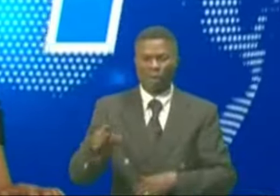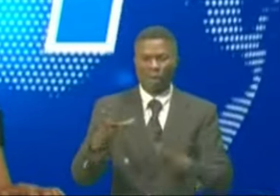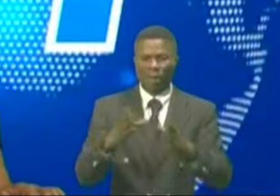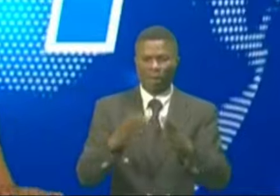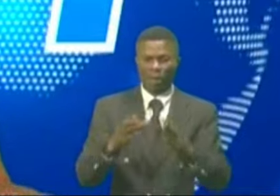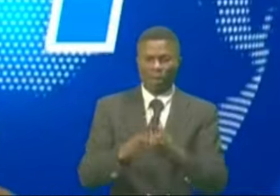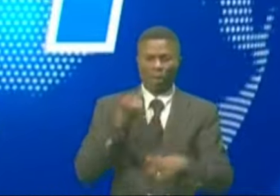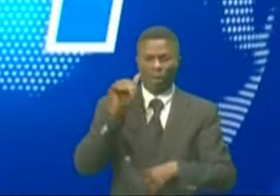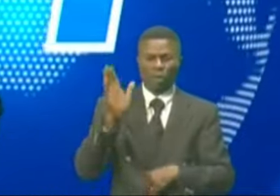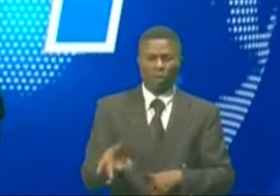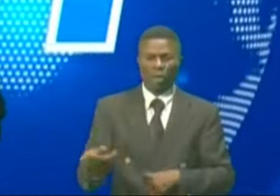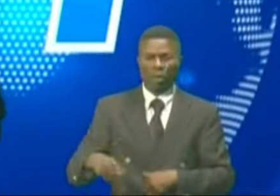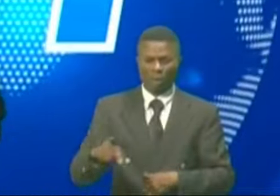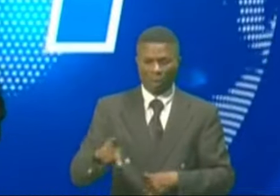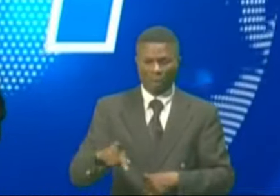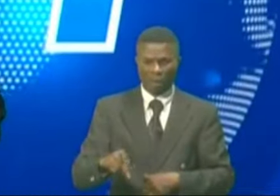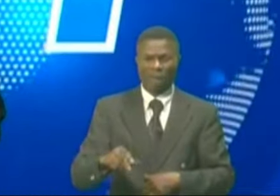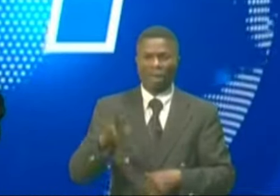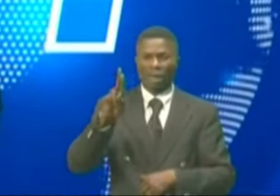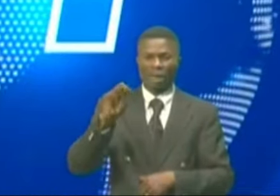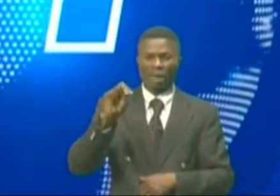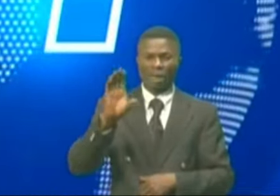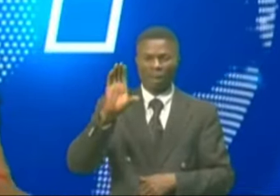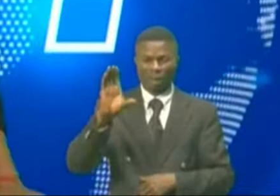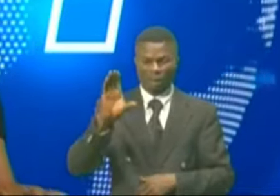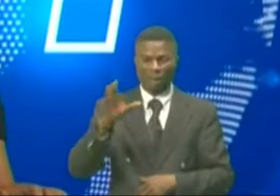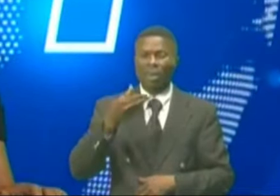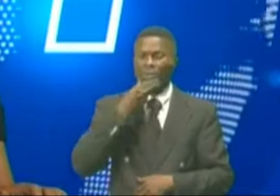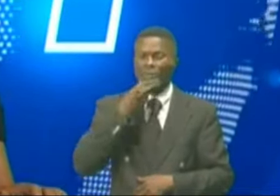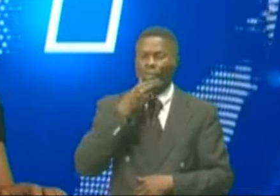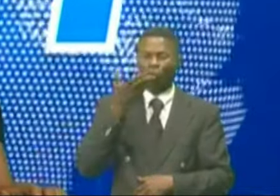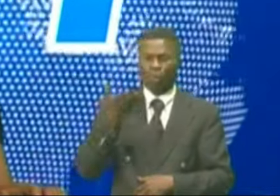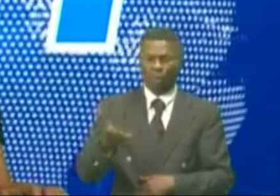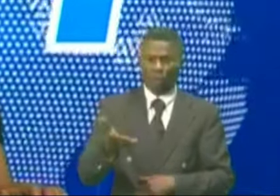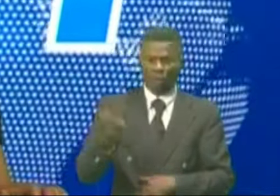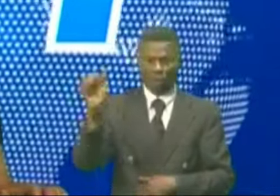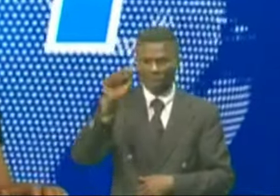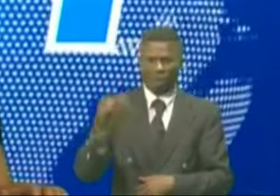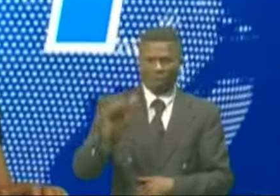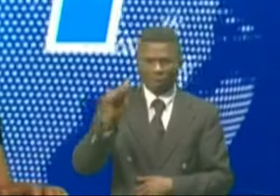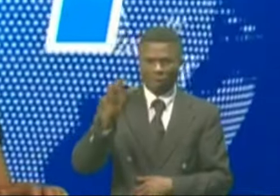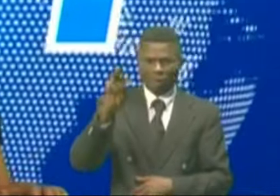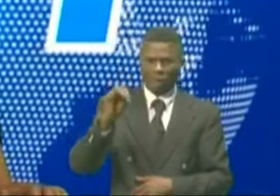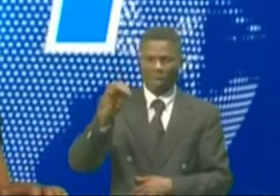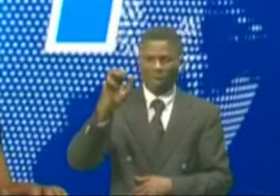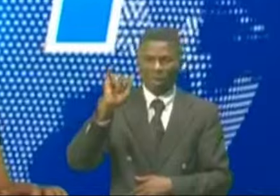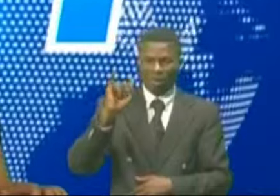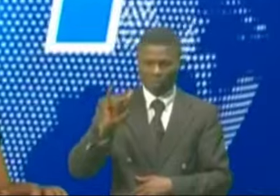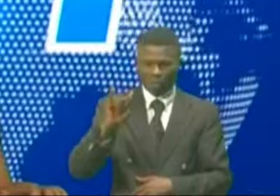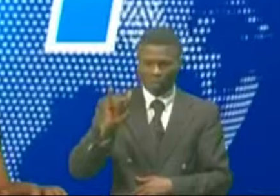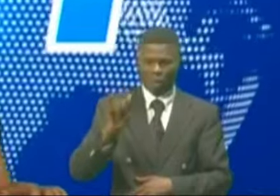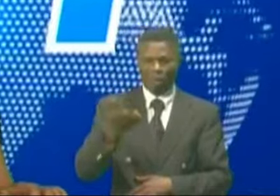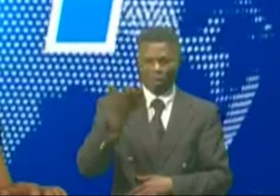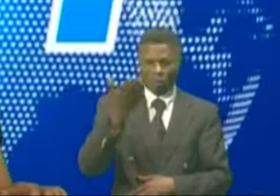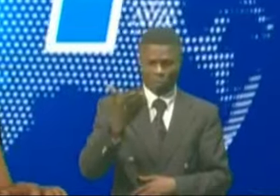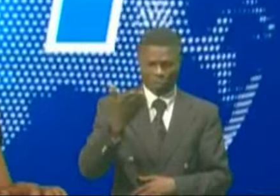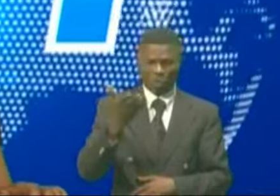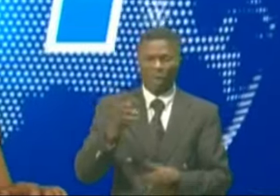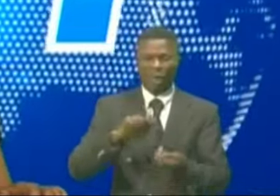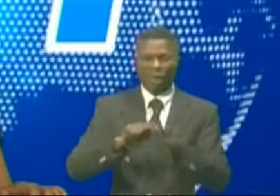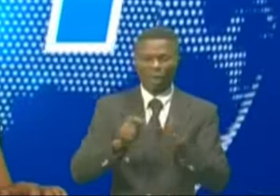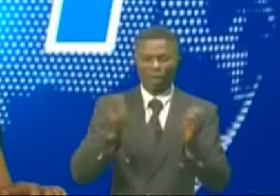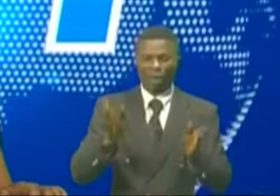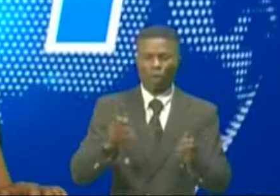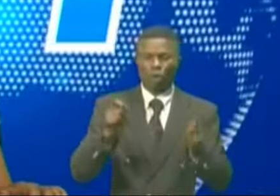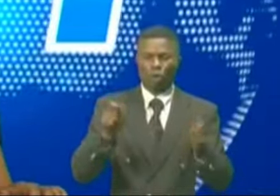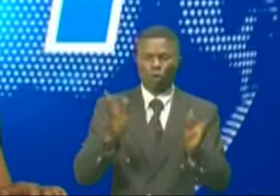et les directeurs provinciaux de ces médias publics, Sami Muntu-Wanzambi. D'autres précisions à travers ces reportages de nos confrères